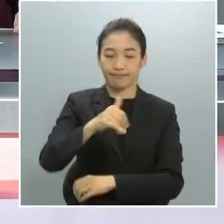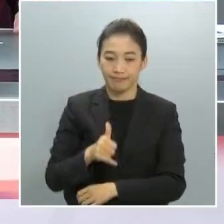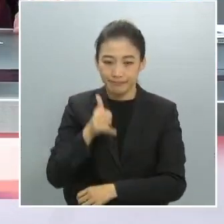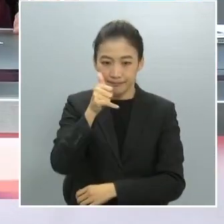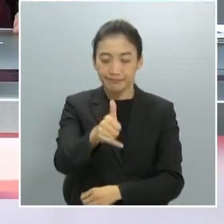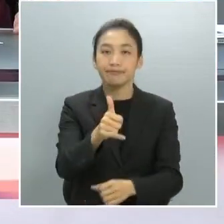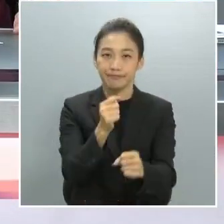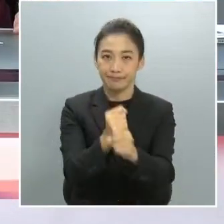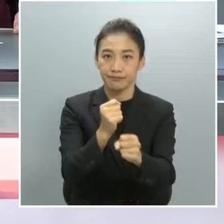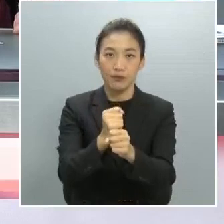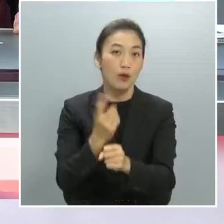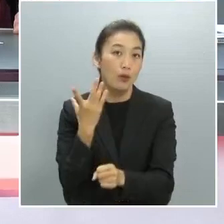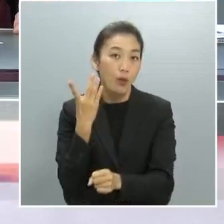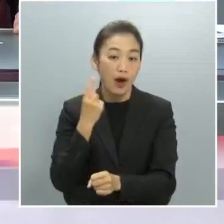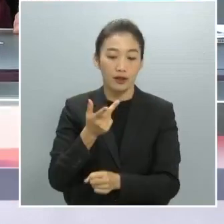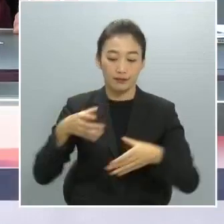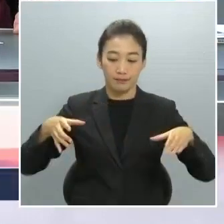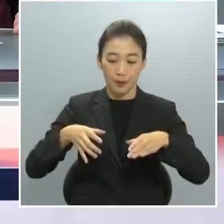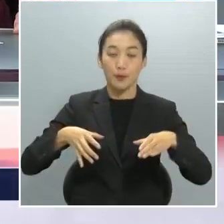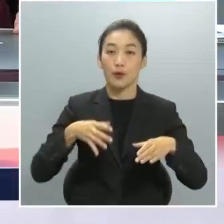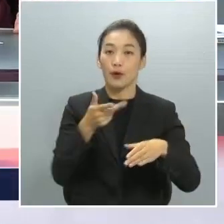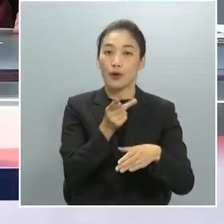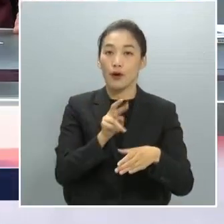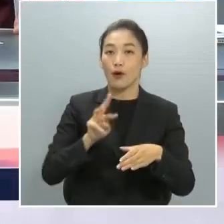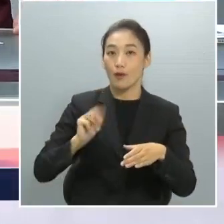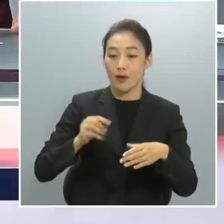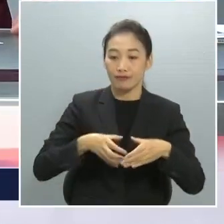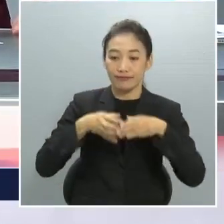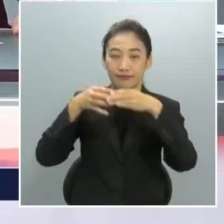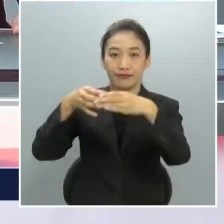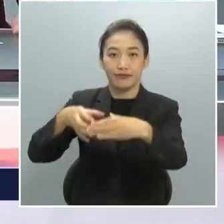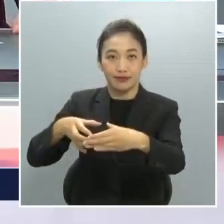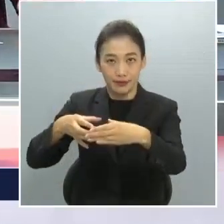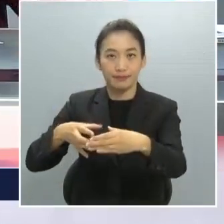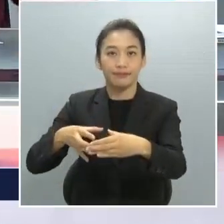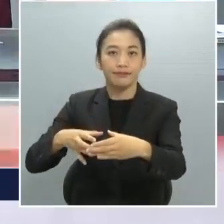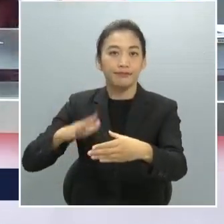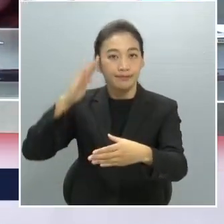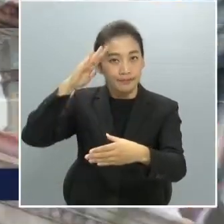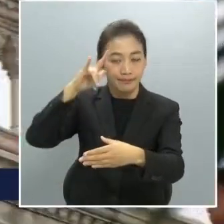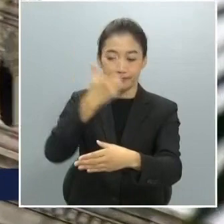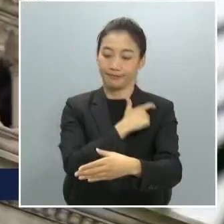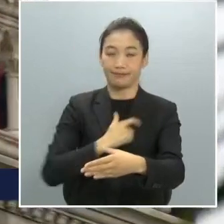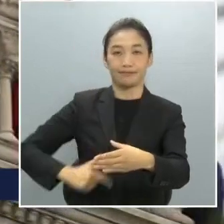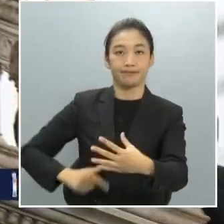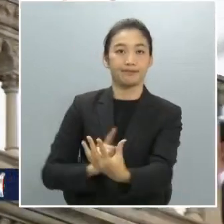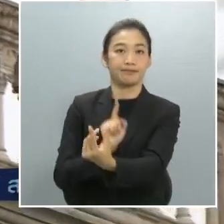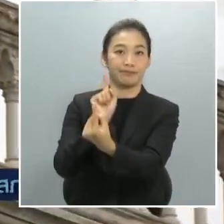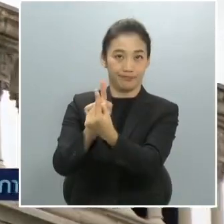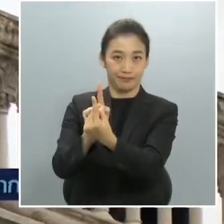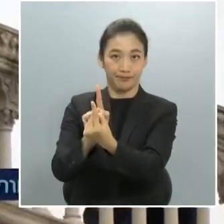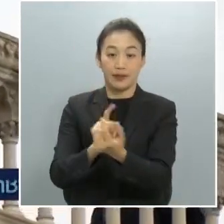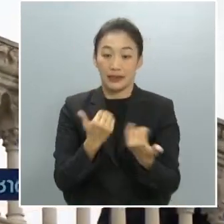ำครม.เข้าถวายสัตย์ปฏิญาณนายกรัฐมนตรีเศรษฐาทวีสินมาถึงทำเนียบตั้งแต่ 7:38 นาที